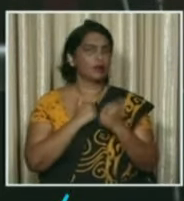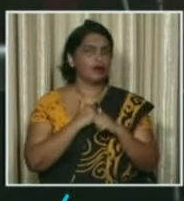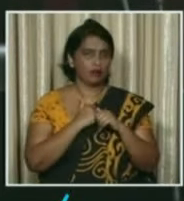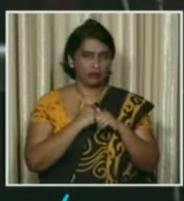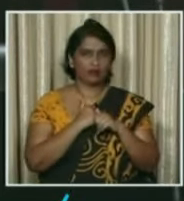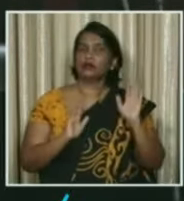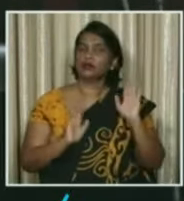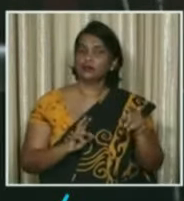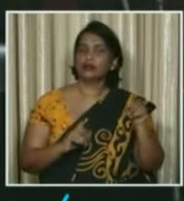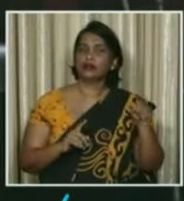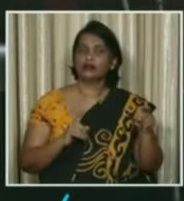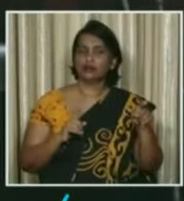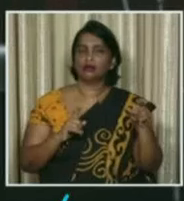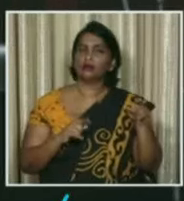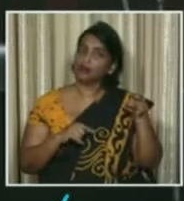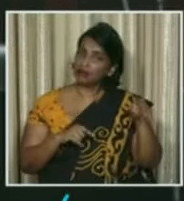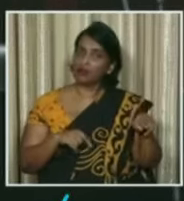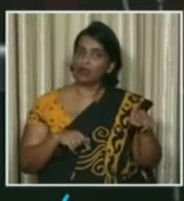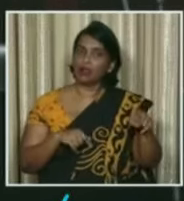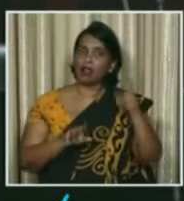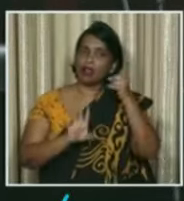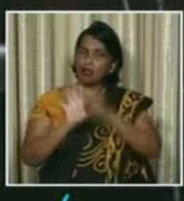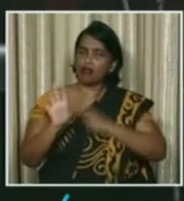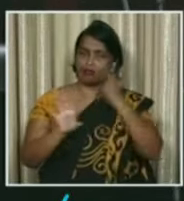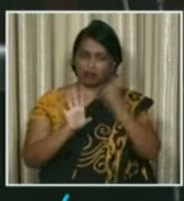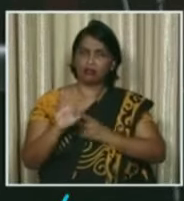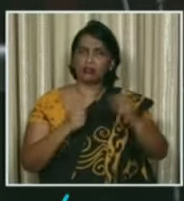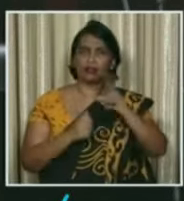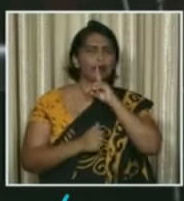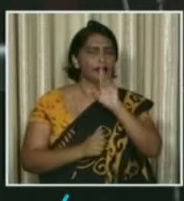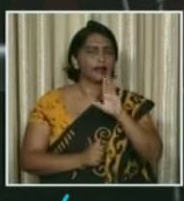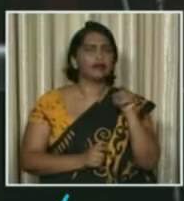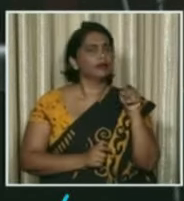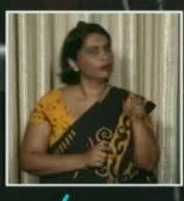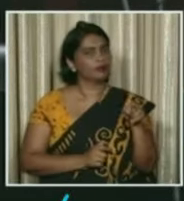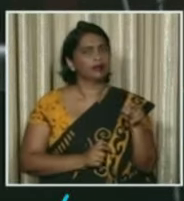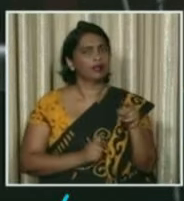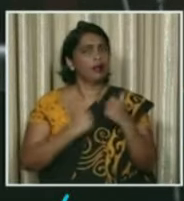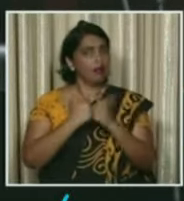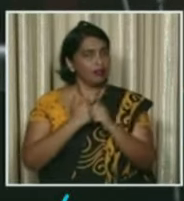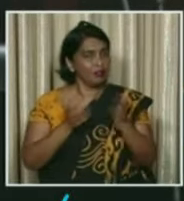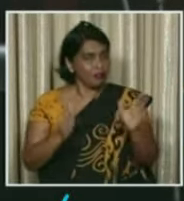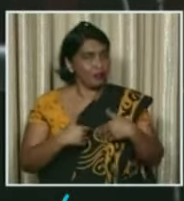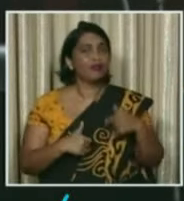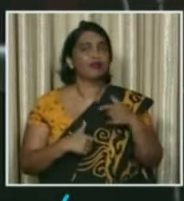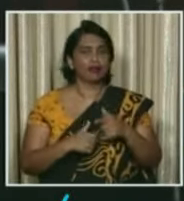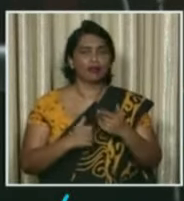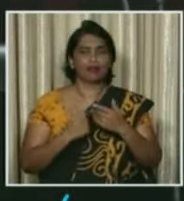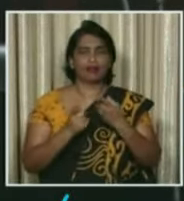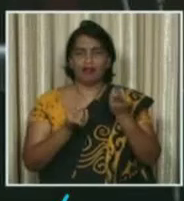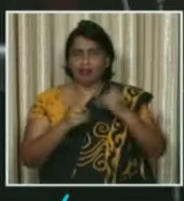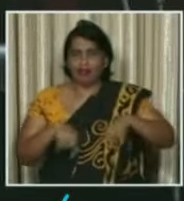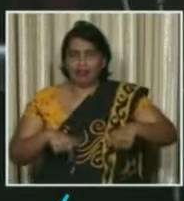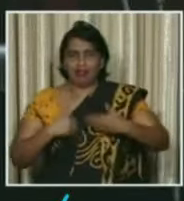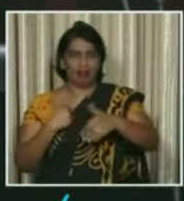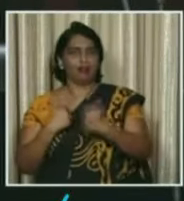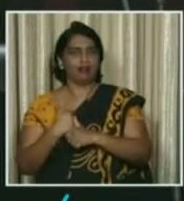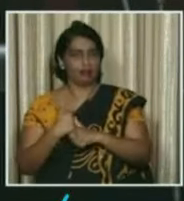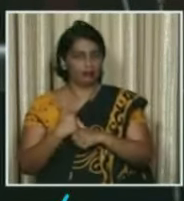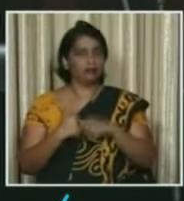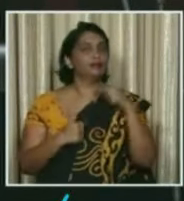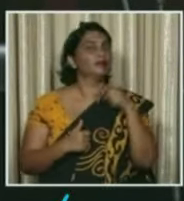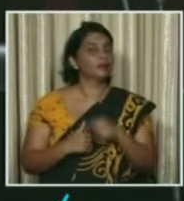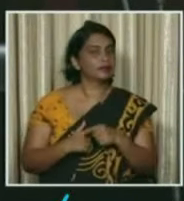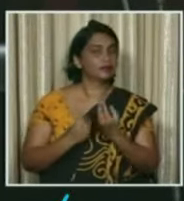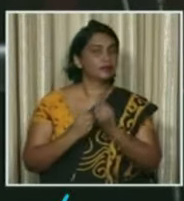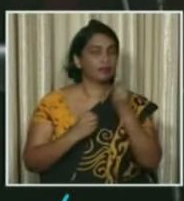නිසා සීමා කරලා තියෙනවා. ඒක දැන් අවුරුද්දක් දෙකක් තිස්සේ කියනවා ගරු කතානායකතුමනි. ඒක හදනකම් යම් වැඩපිළිවෙලක් හදන්න මේක ක්‍රමානුකූලව ඊට පස්සේ කියනවා ඒක